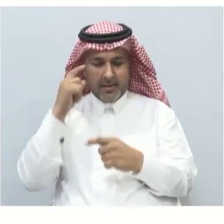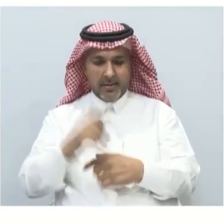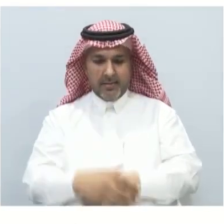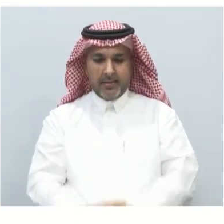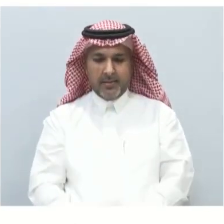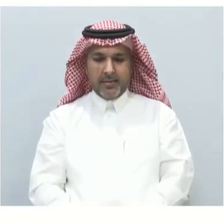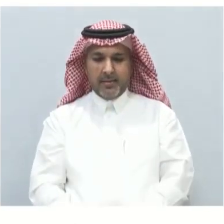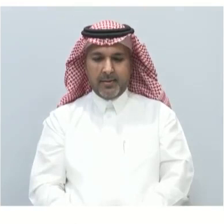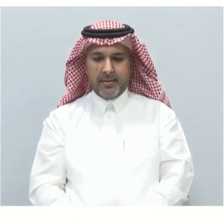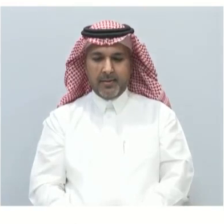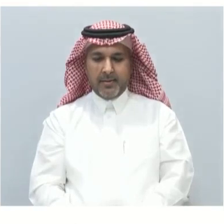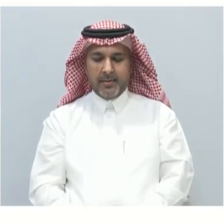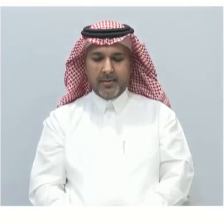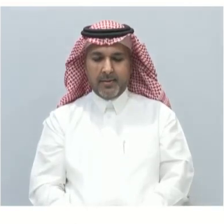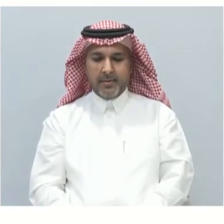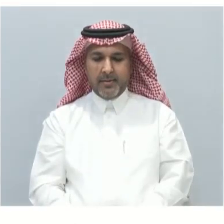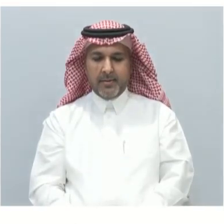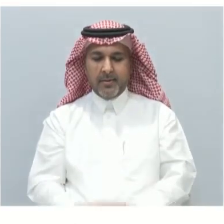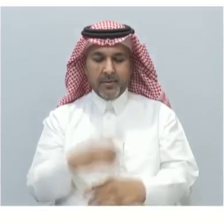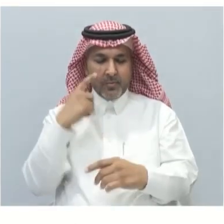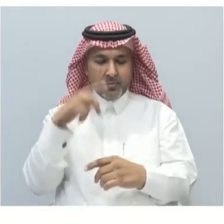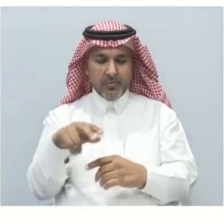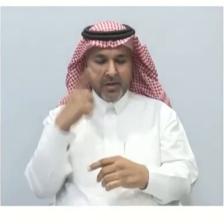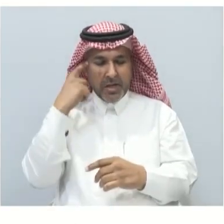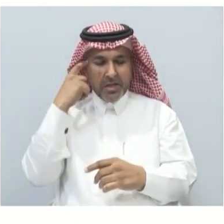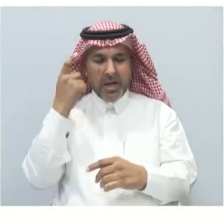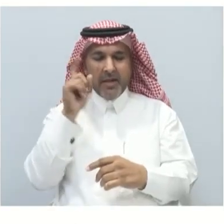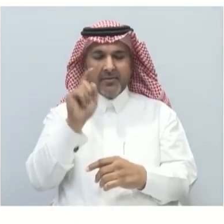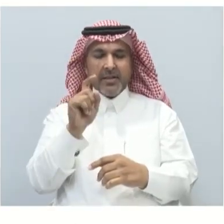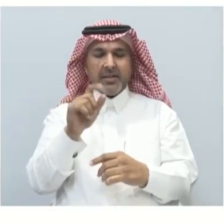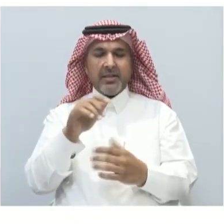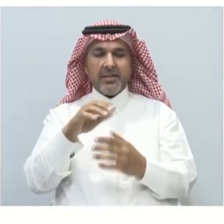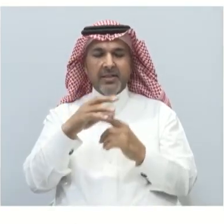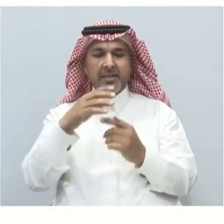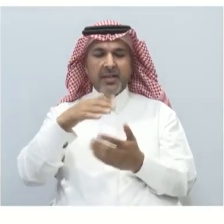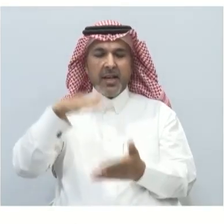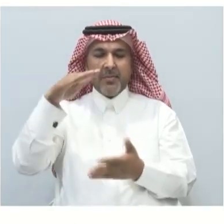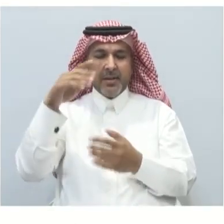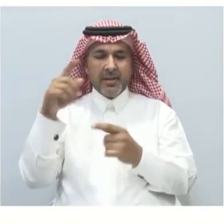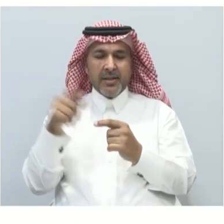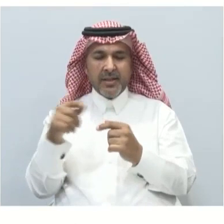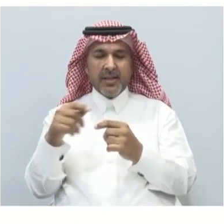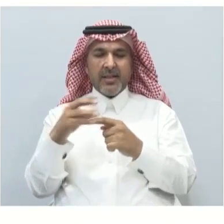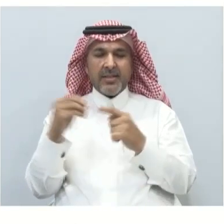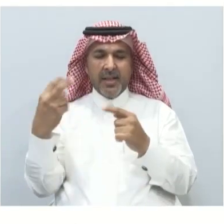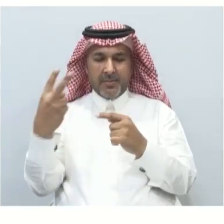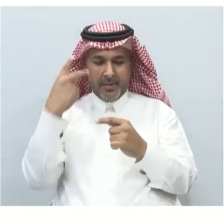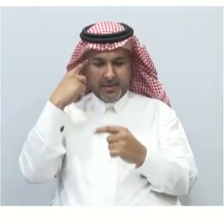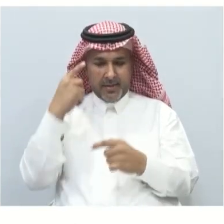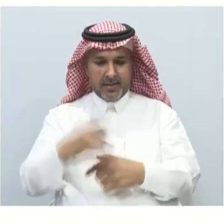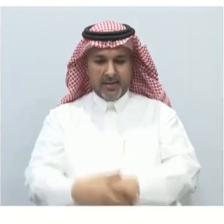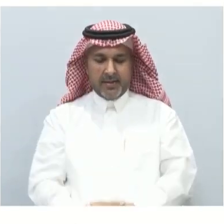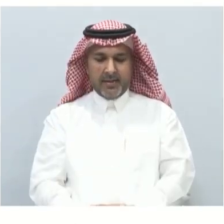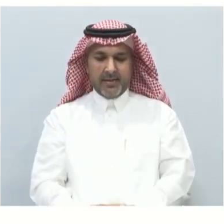تساوي سالب ا وبالتالي لو حبيت تسوي خط الاعداد يعني نسويه هنا بشكل بسيط نقول هذه السالب